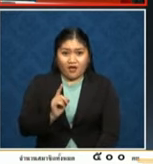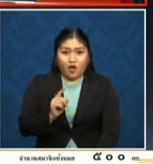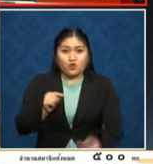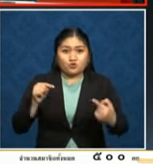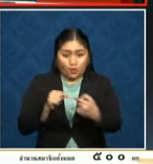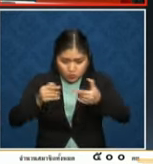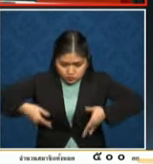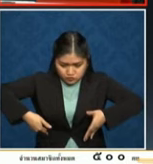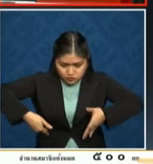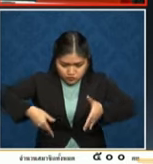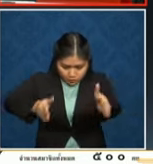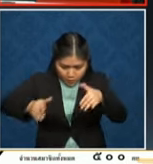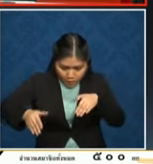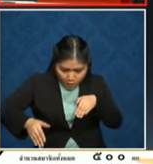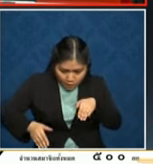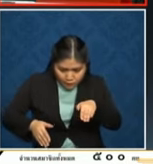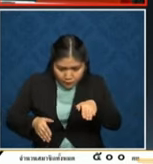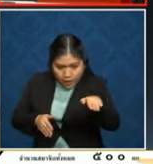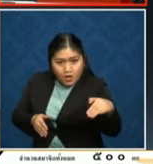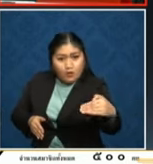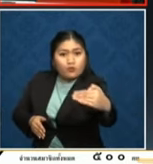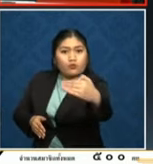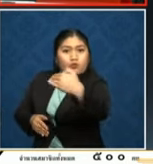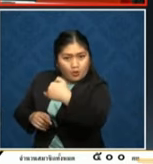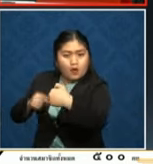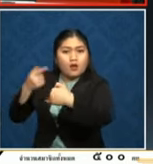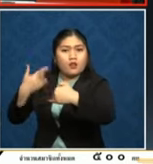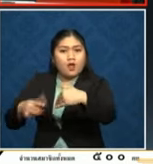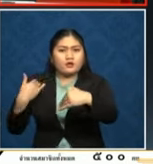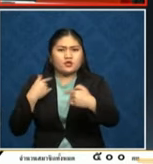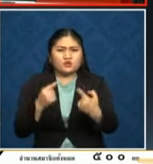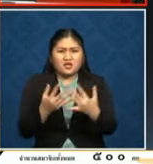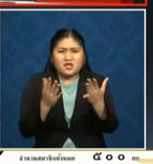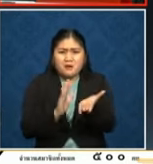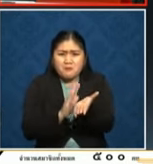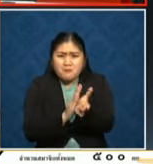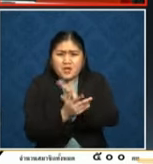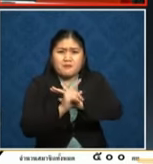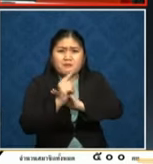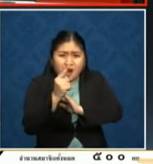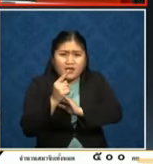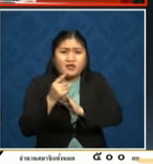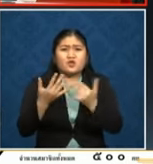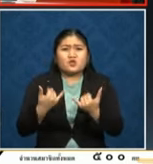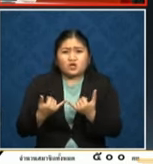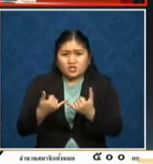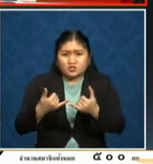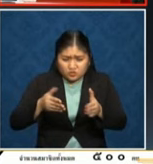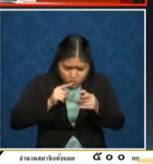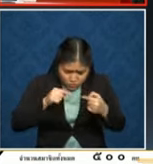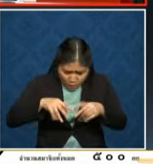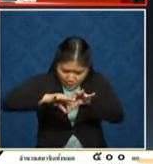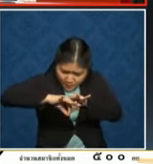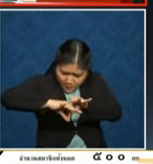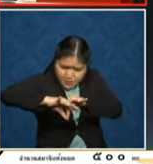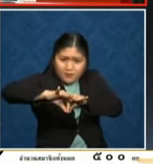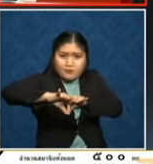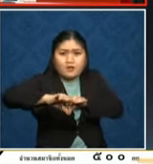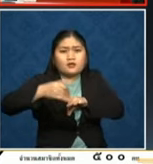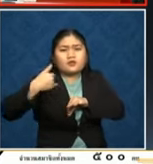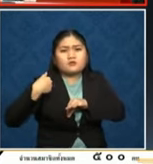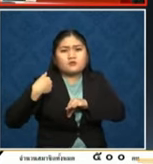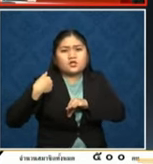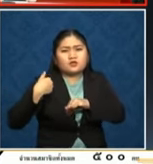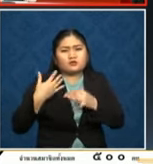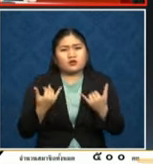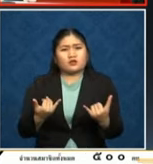ทิร์นนะครับซึ่งแต่ก่อนเนี่ยตอนนี้เนี่ยชุมชนเขาเปลี่ยนไปพอเปลี่ยนไปเนี่ยจุดยูเทิร์นที่เป็นอยู่อาจจะต้องขยับก็อยากจะให้ทางผู้ใหญ่บ้